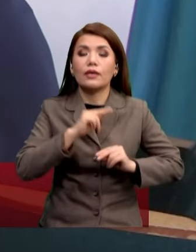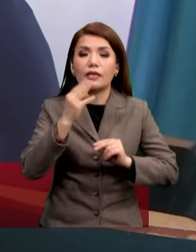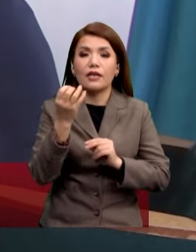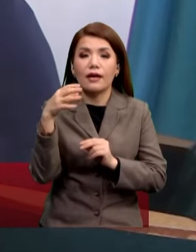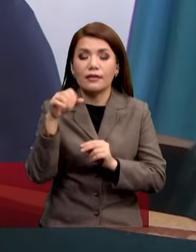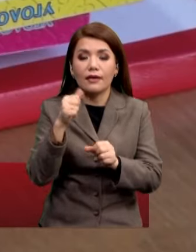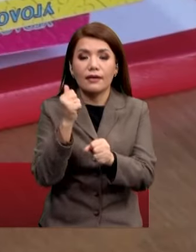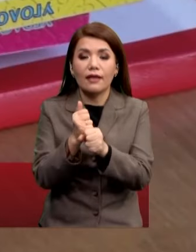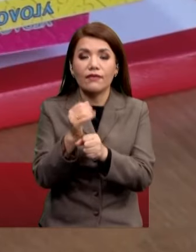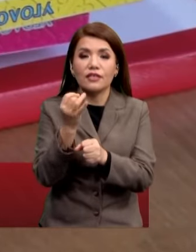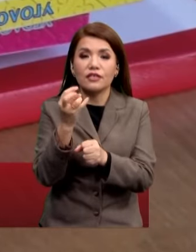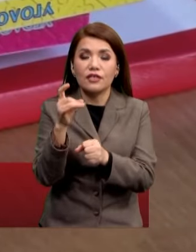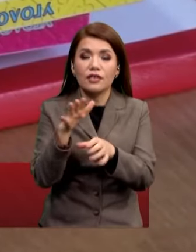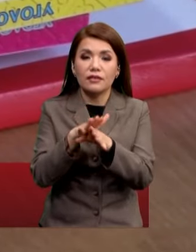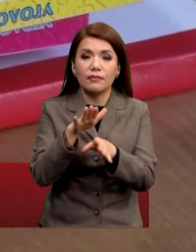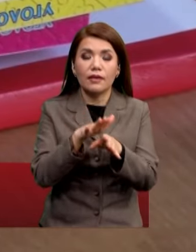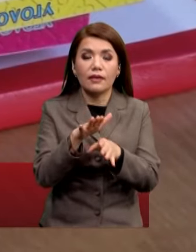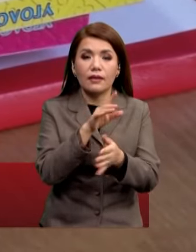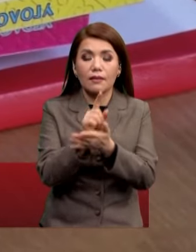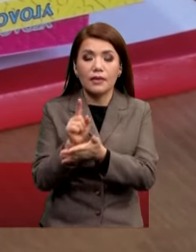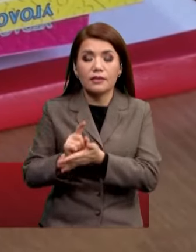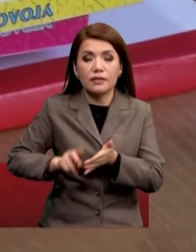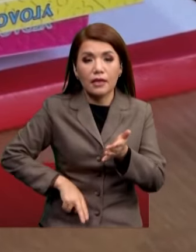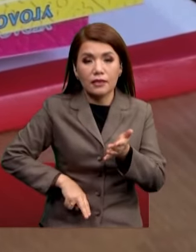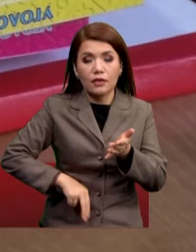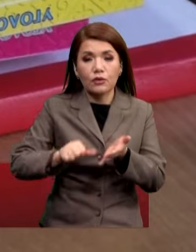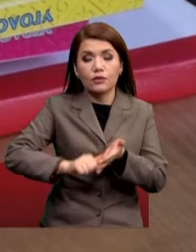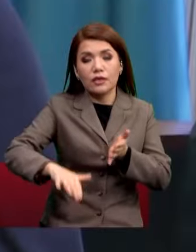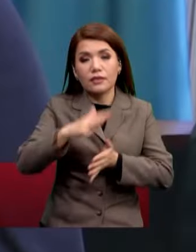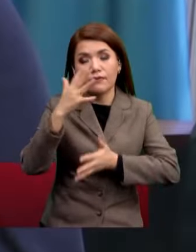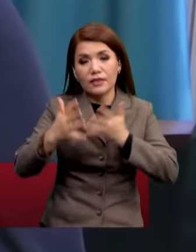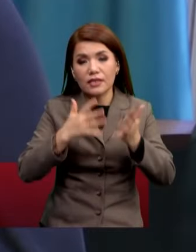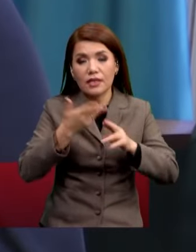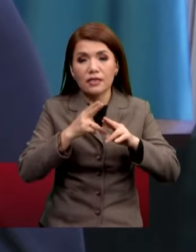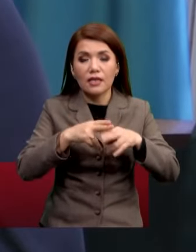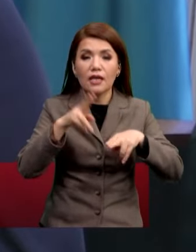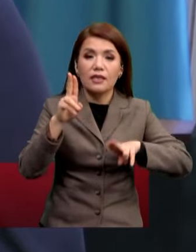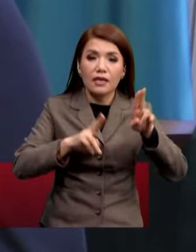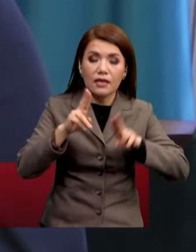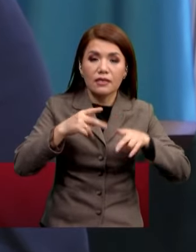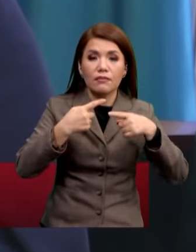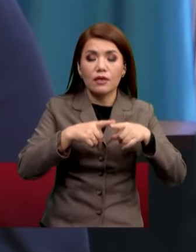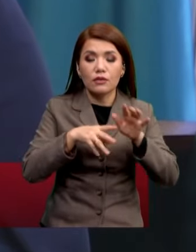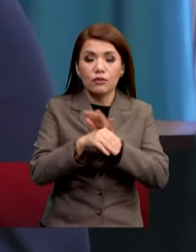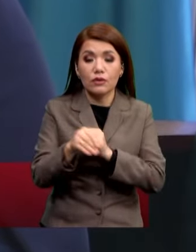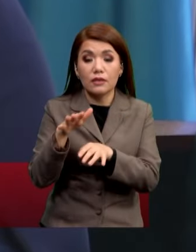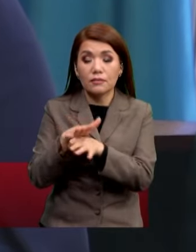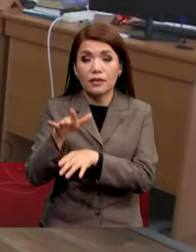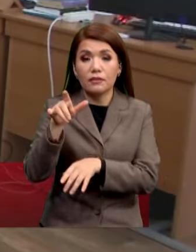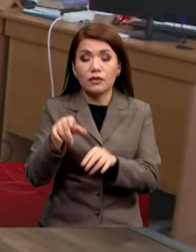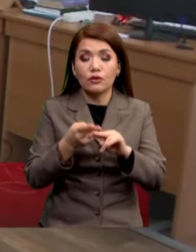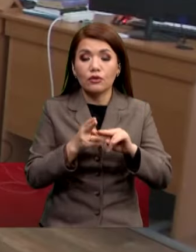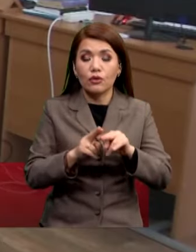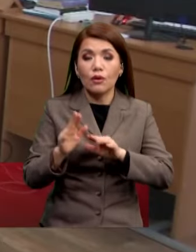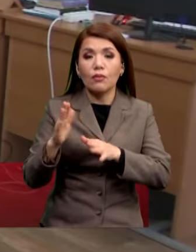Это главный инженер, исполняющий обязанности начальника участка вентиляции и техники безопасности, исполняющий обязанности